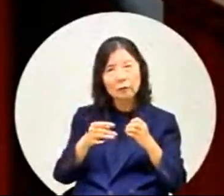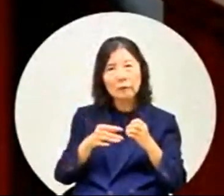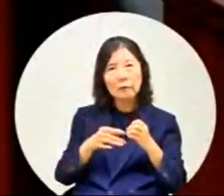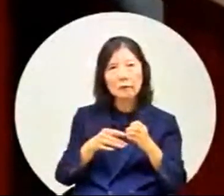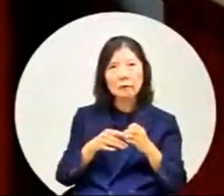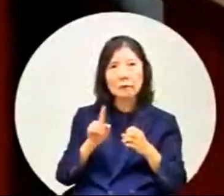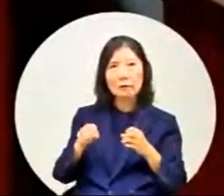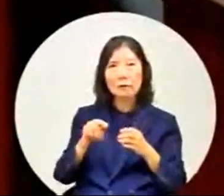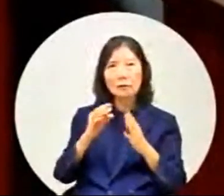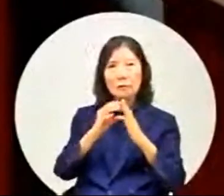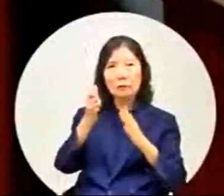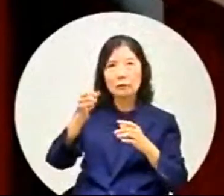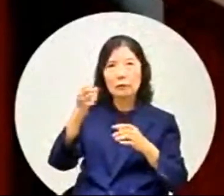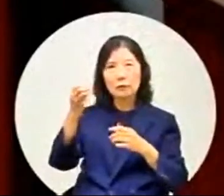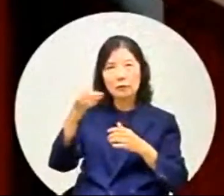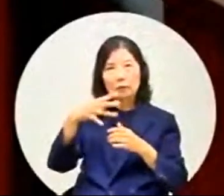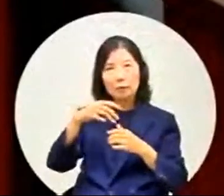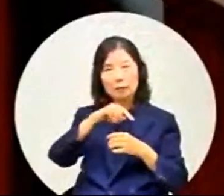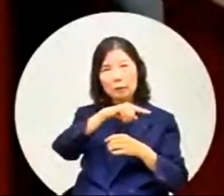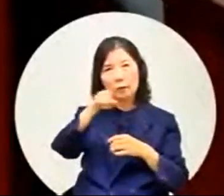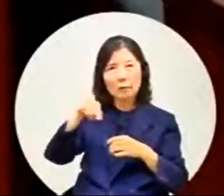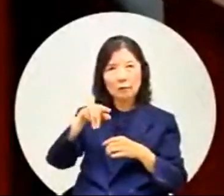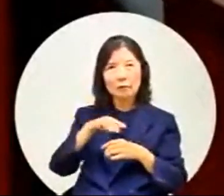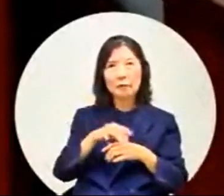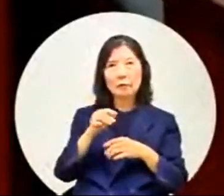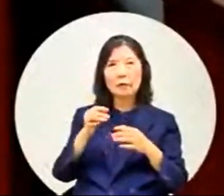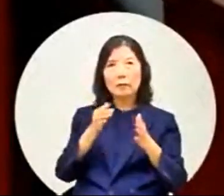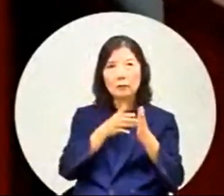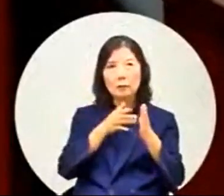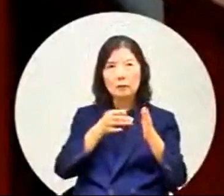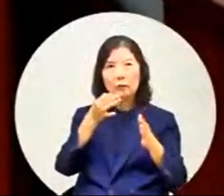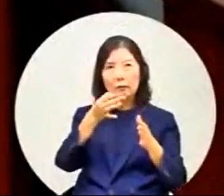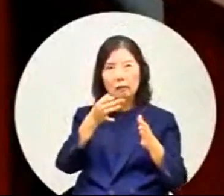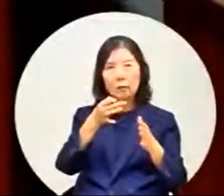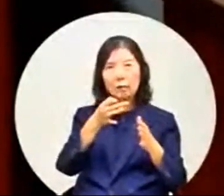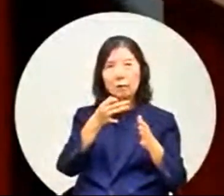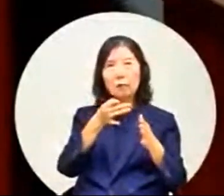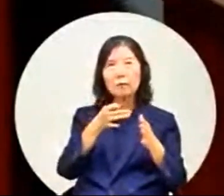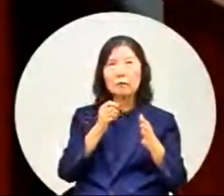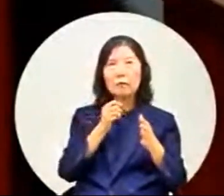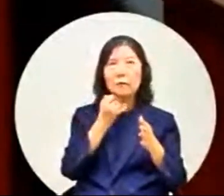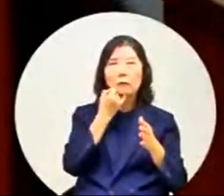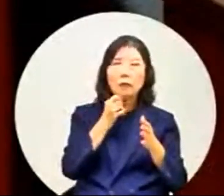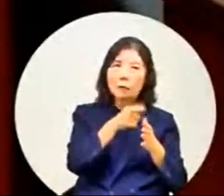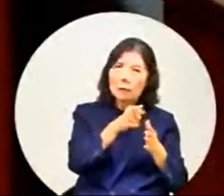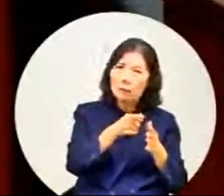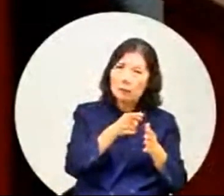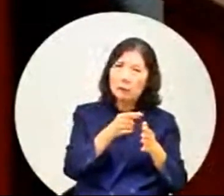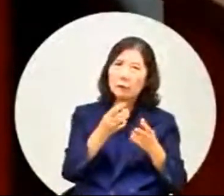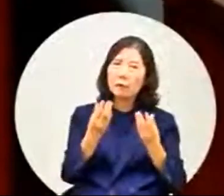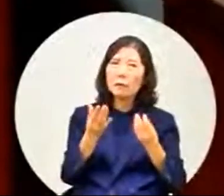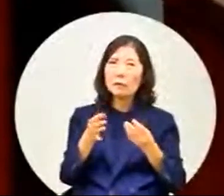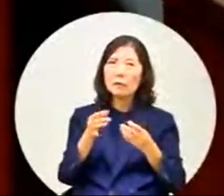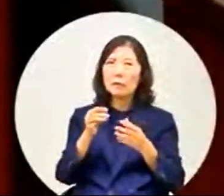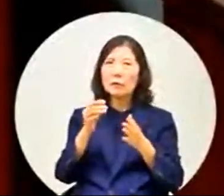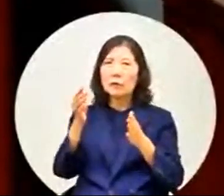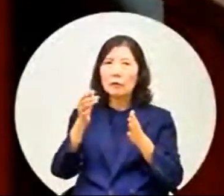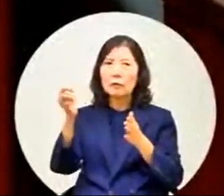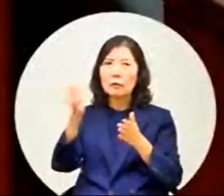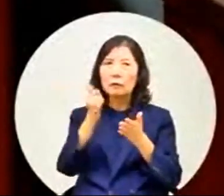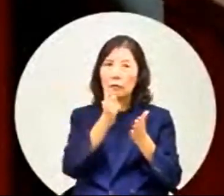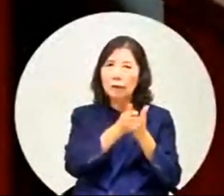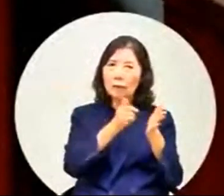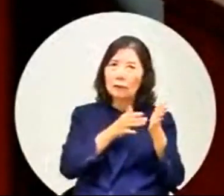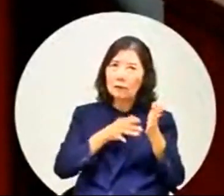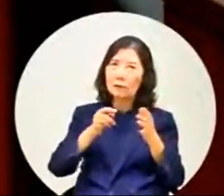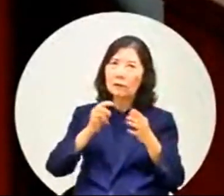局长告诉我们吧，本来没有编列车厢的钱可以去买车厢，车厢进来了以后，你们又跟中央要这一